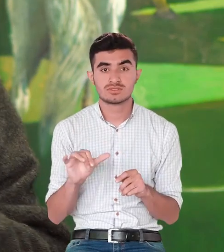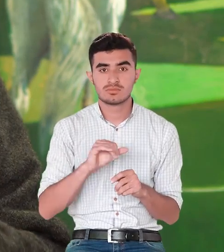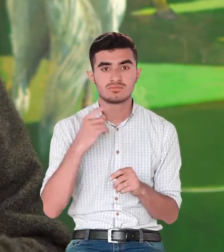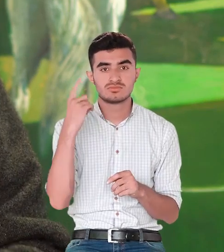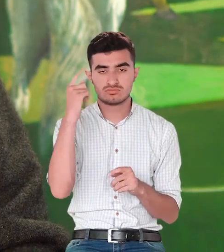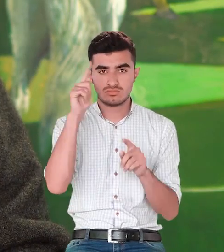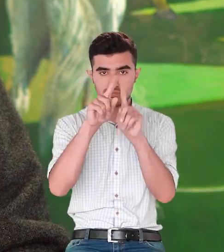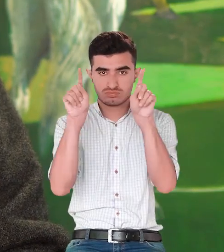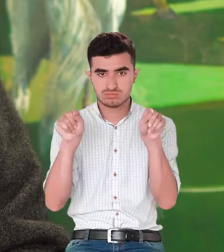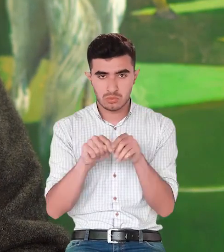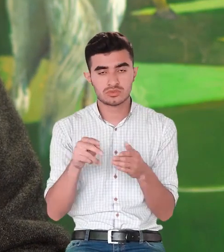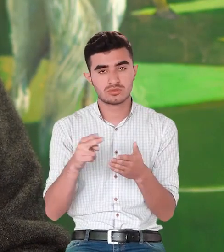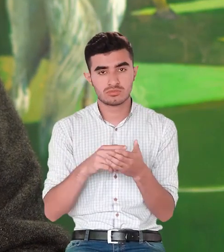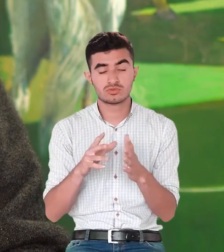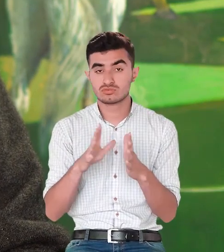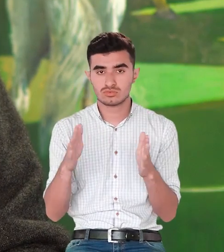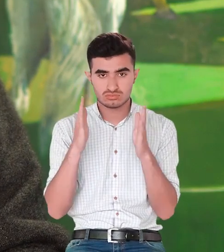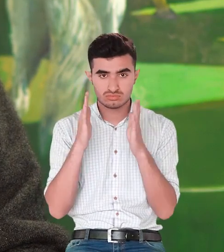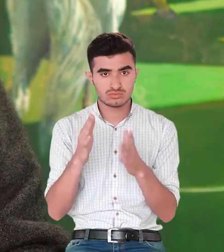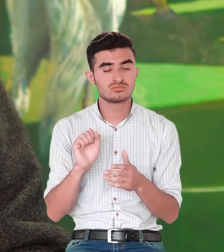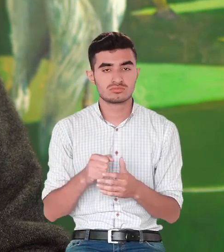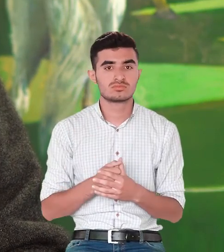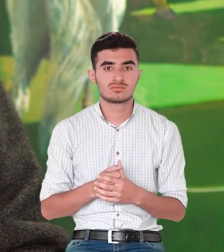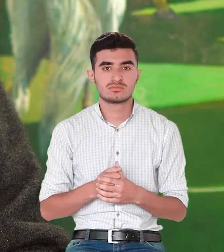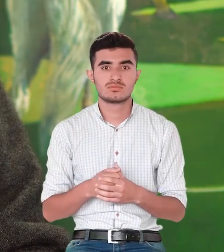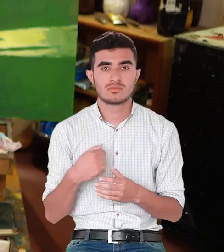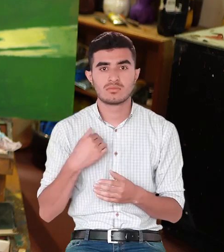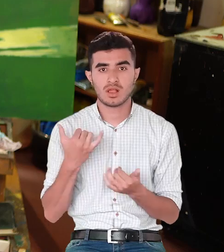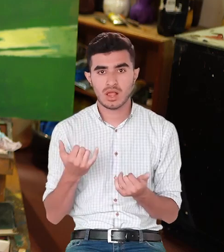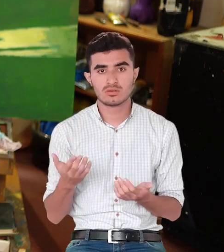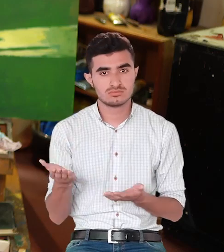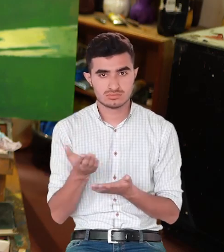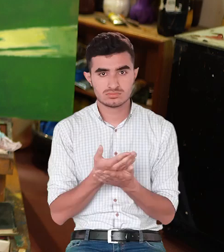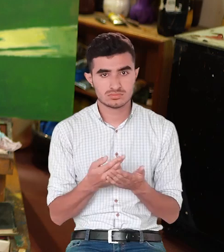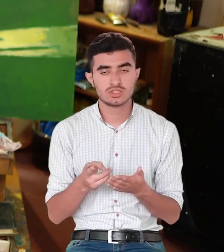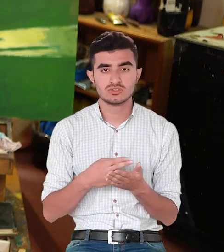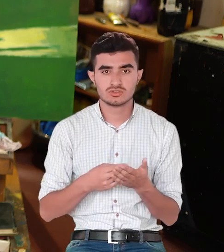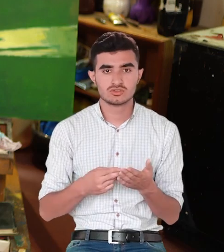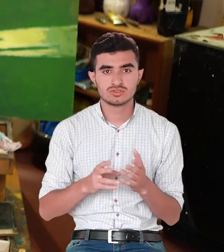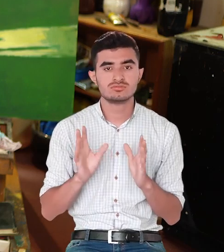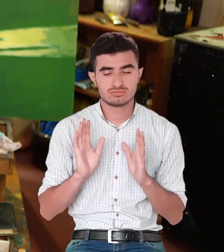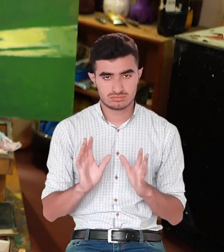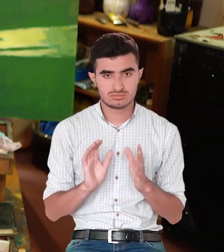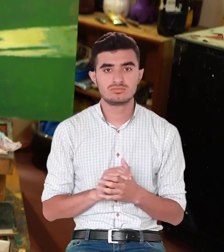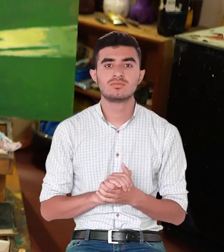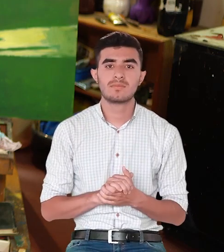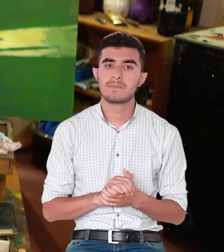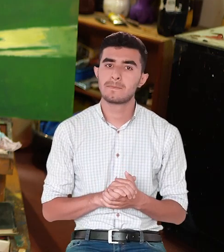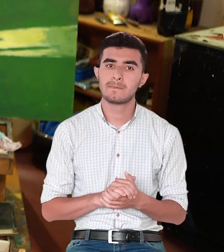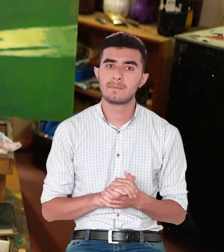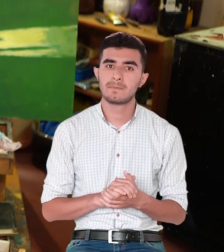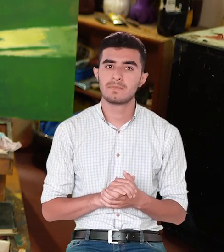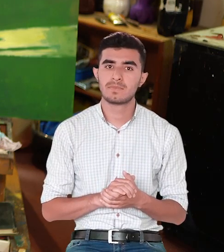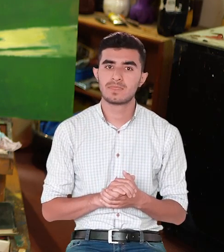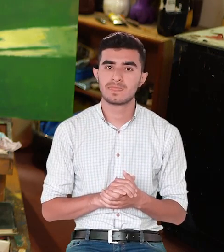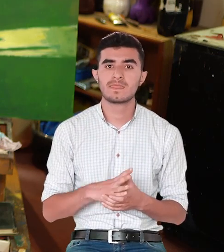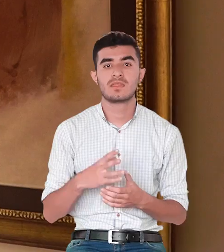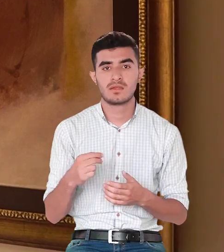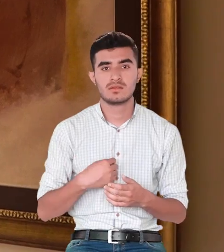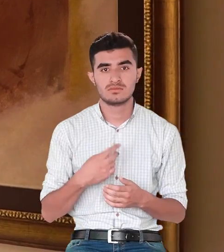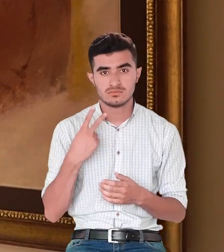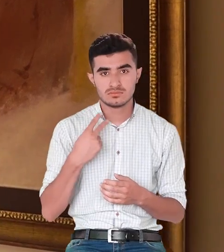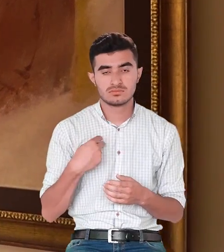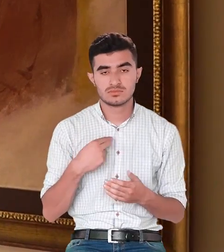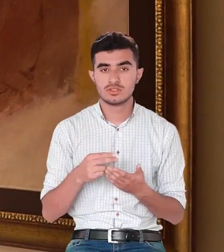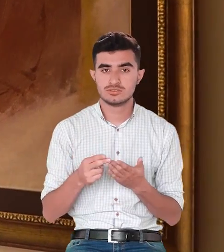وہ ایک پورٹریٹ پینٹر کو دیکھنی پڑتی ہیں. ہمارے یہاں جو ہے اسکن ذرا ڈارک ہوتی ہے, جو کہہ